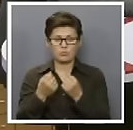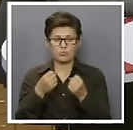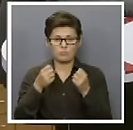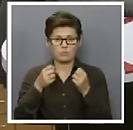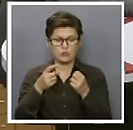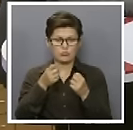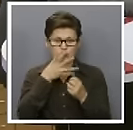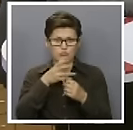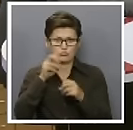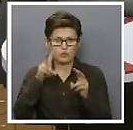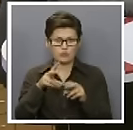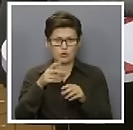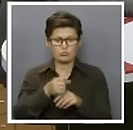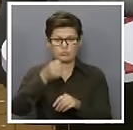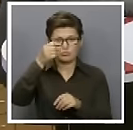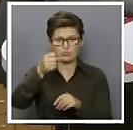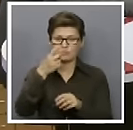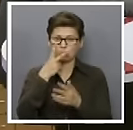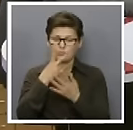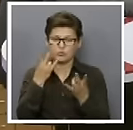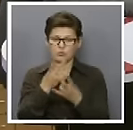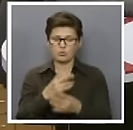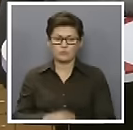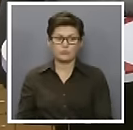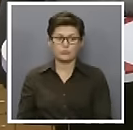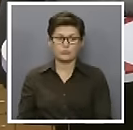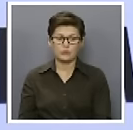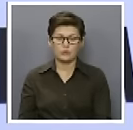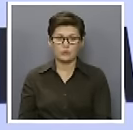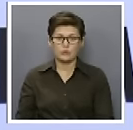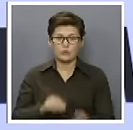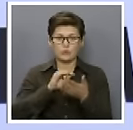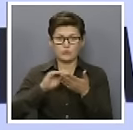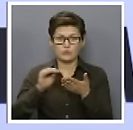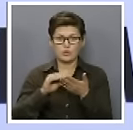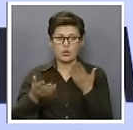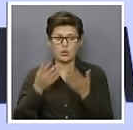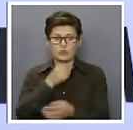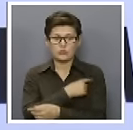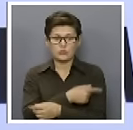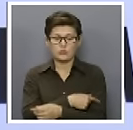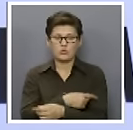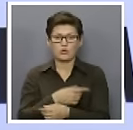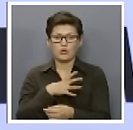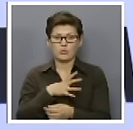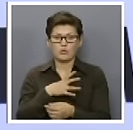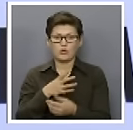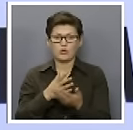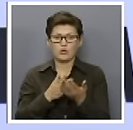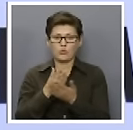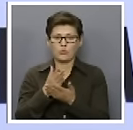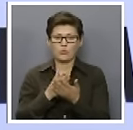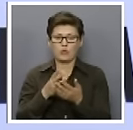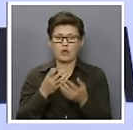мамандарымызды ортаға қоюымыз керек, шығаруымыз керек. Журналистика саласындағы сияқты, мысалы, мықты журналистеріңіз болмаса, сіз неге қарап бет бұзысыз, яда